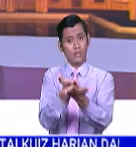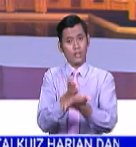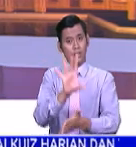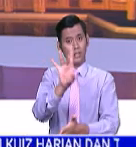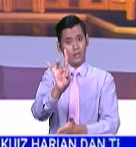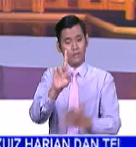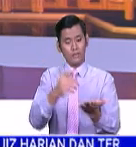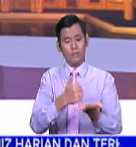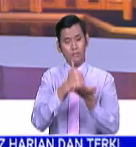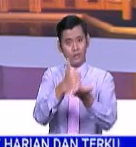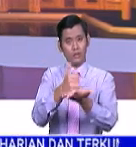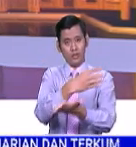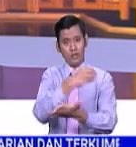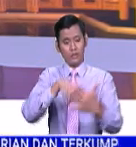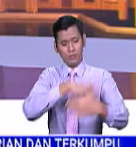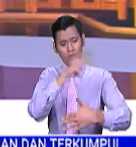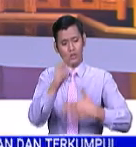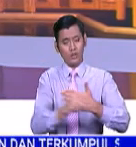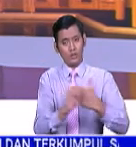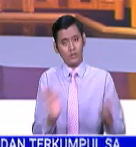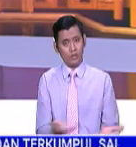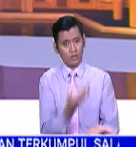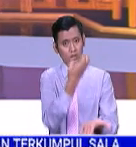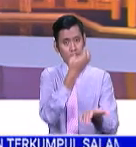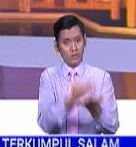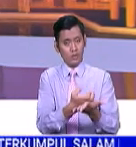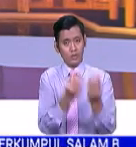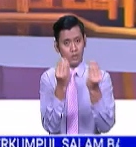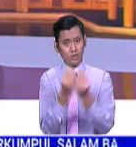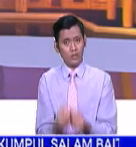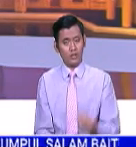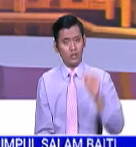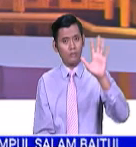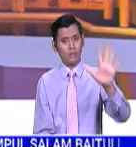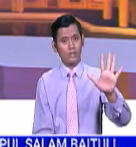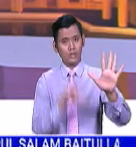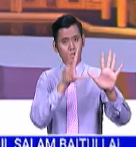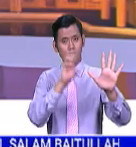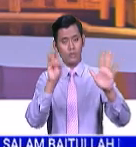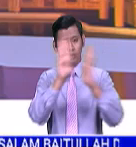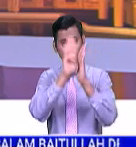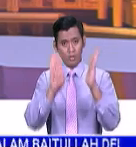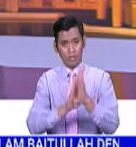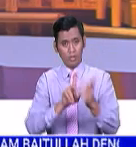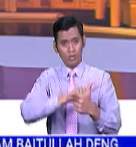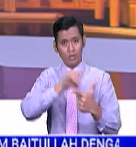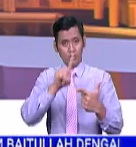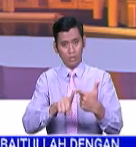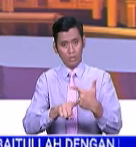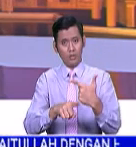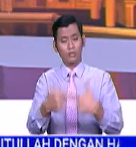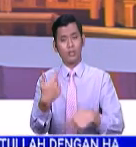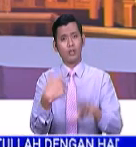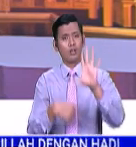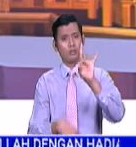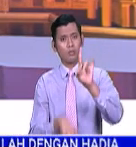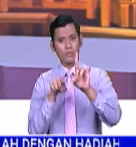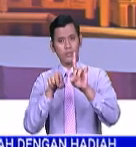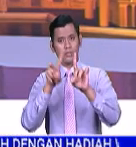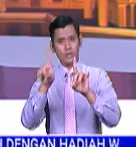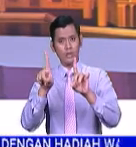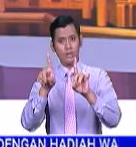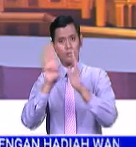pikiran sangat ekonomi dengan nilai keseluruhan berjumlah 530 biliar Ringgit serta suntikan physical 8128